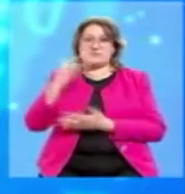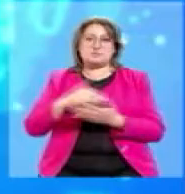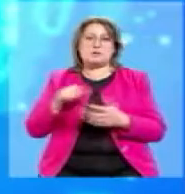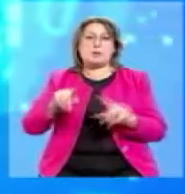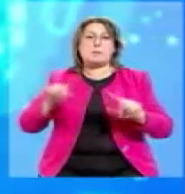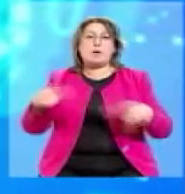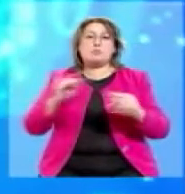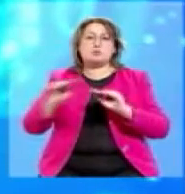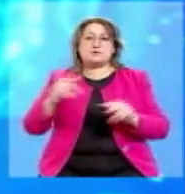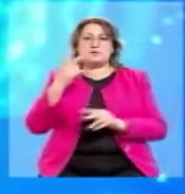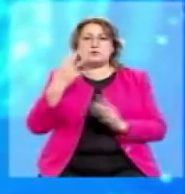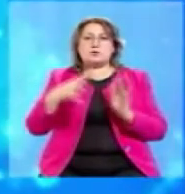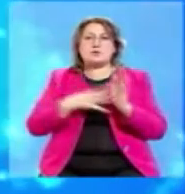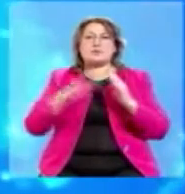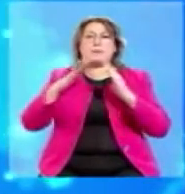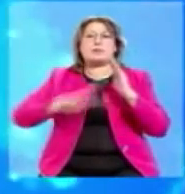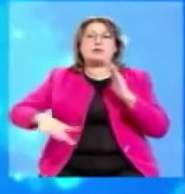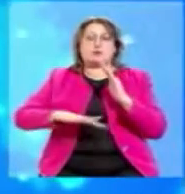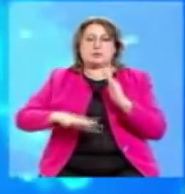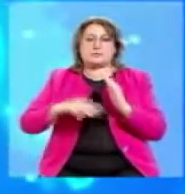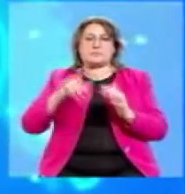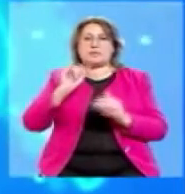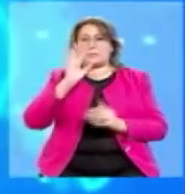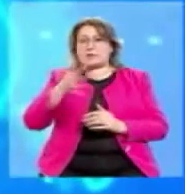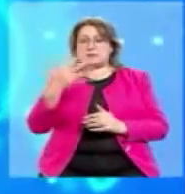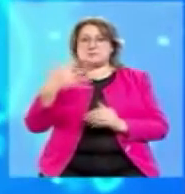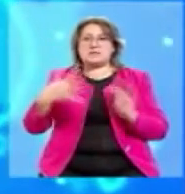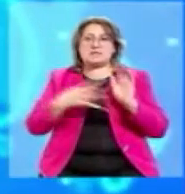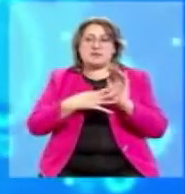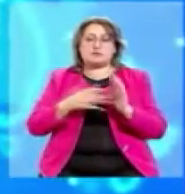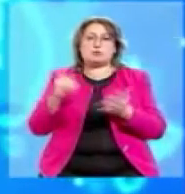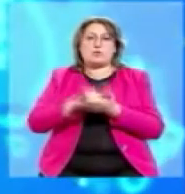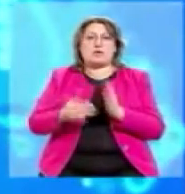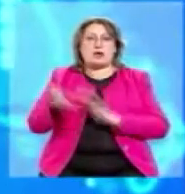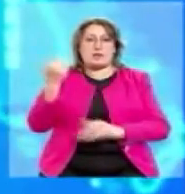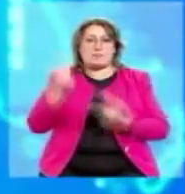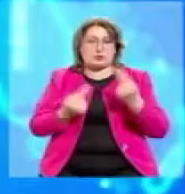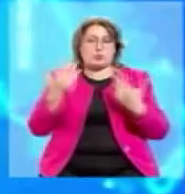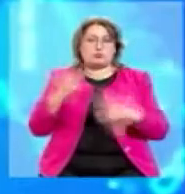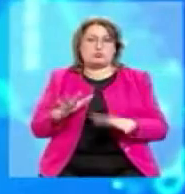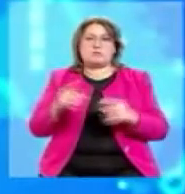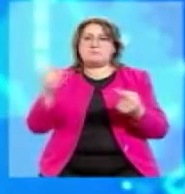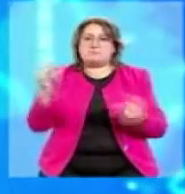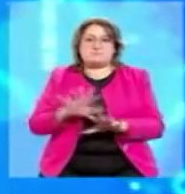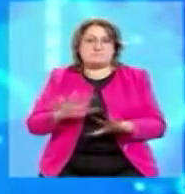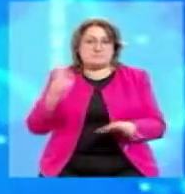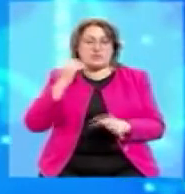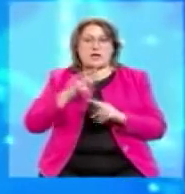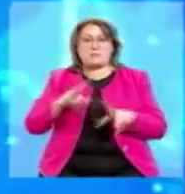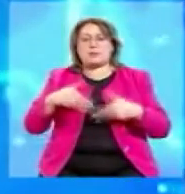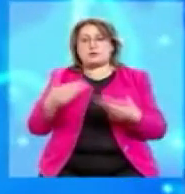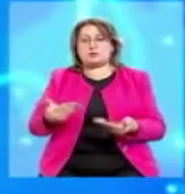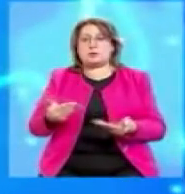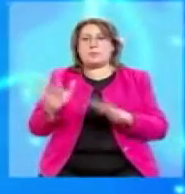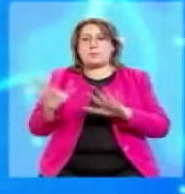по благоустройству 249 площадок. За 5 лет 59 установленных ранее площадок уже пришли в непригодность. Аким предложил